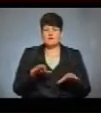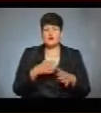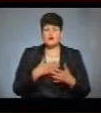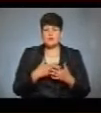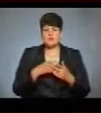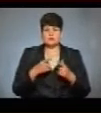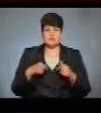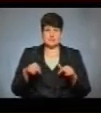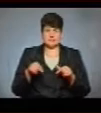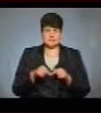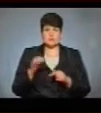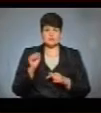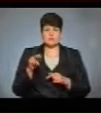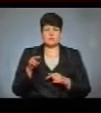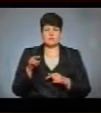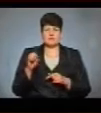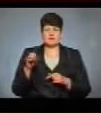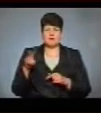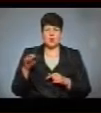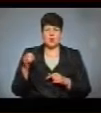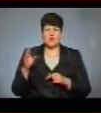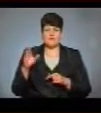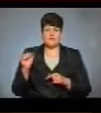«Альтернатива Чортків» Анатолій Петльований.